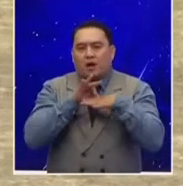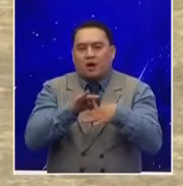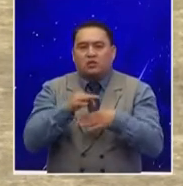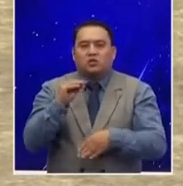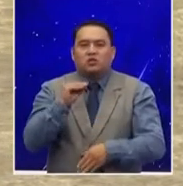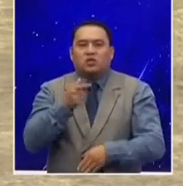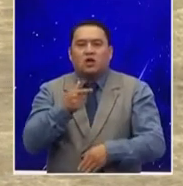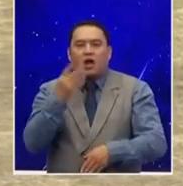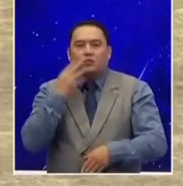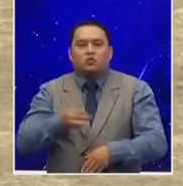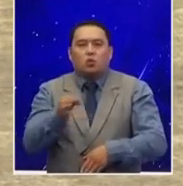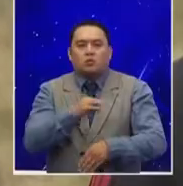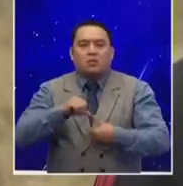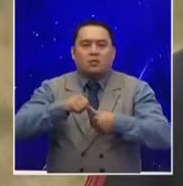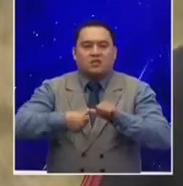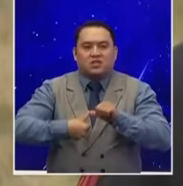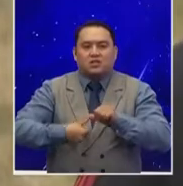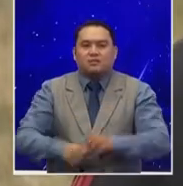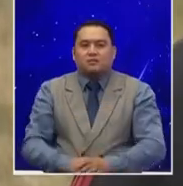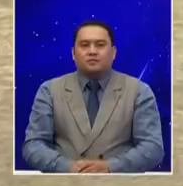Жетысусском крае на постоянной основе.